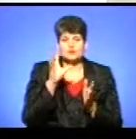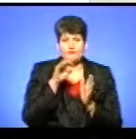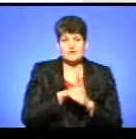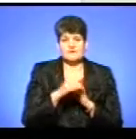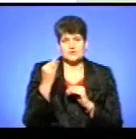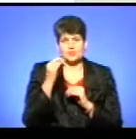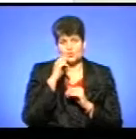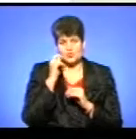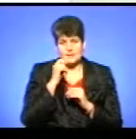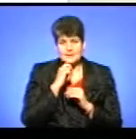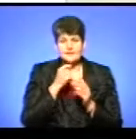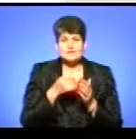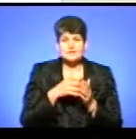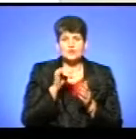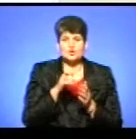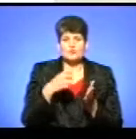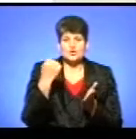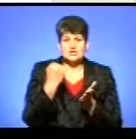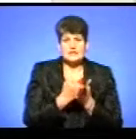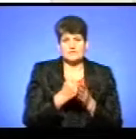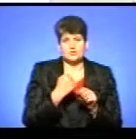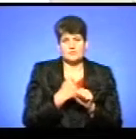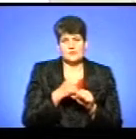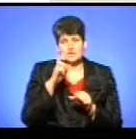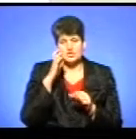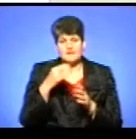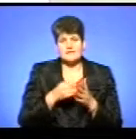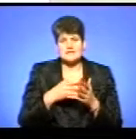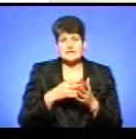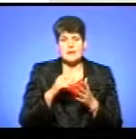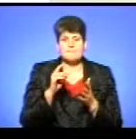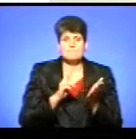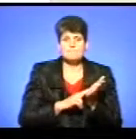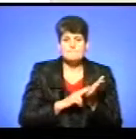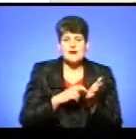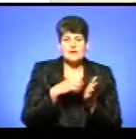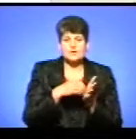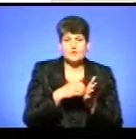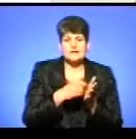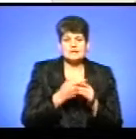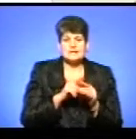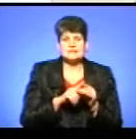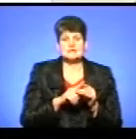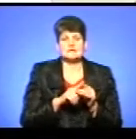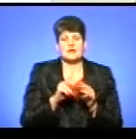України. Цінність того, що штемпель визнаний державою, а цінність марки конверту – це буде колекція